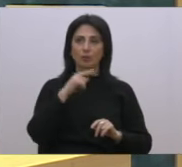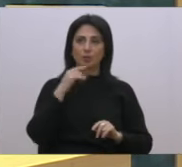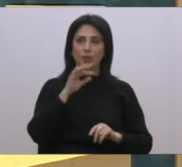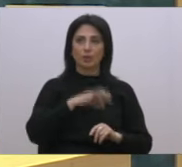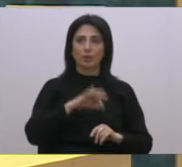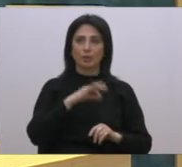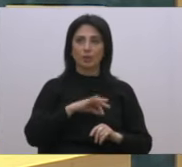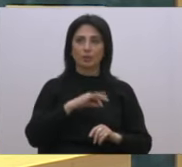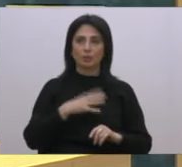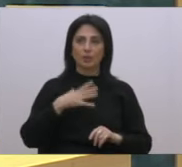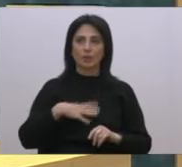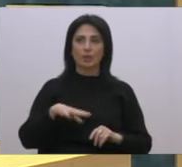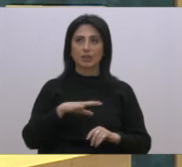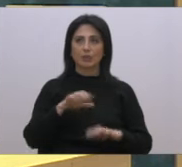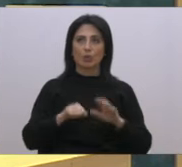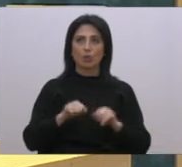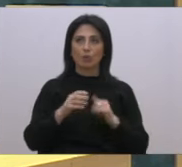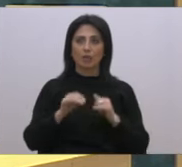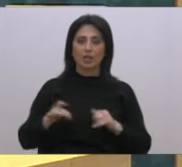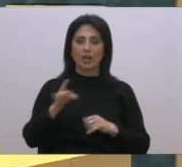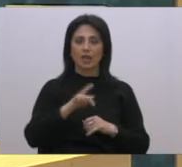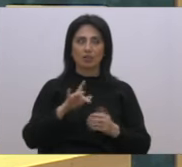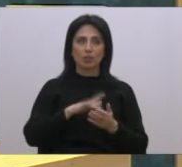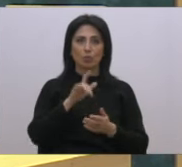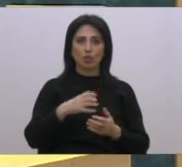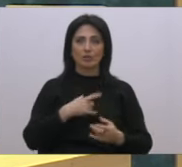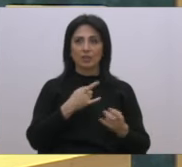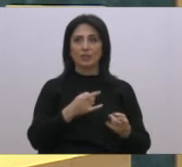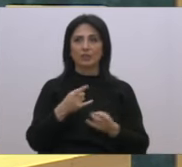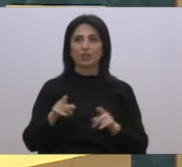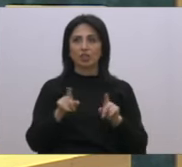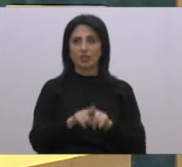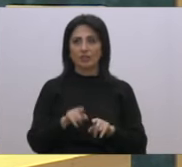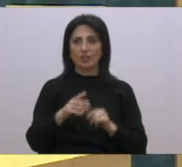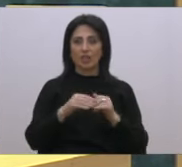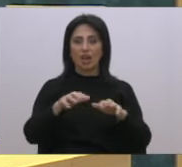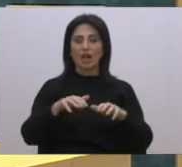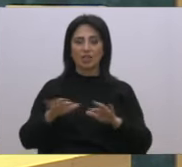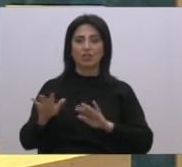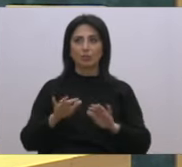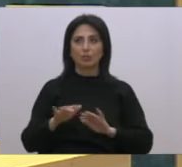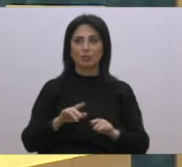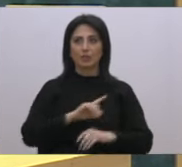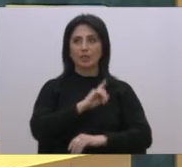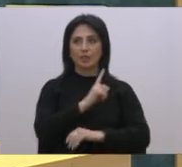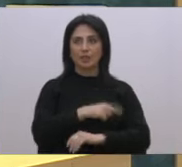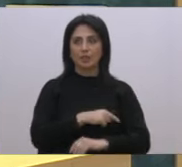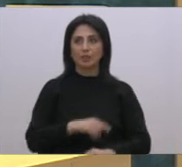იყენებს საქართველოს ოკუპირებულ რეგიონებში მოსახლეობის დასაშინებლად, ისევე როგორც ანექსიური პროცესების